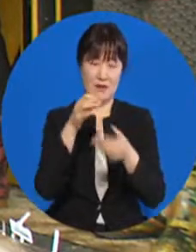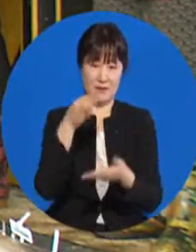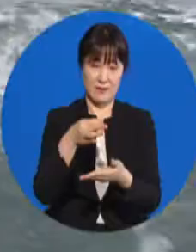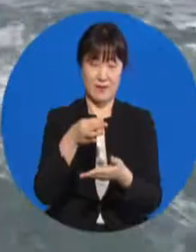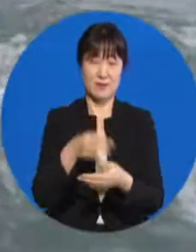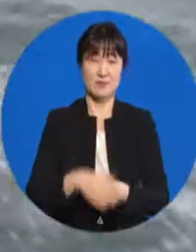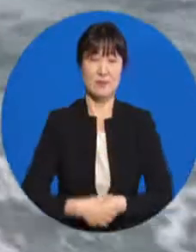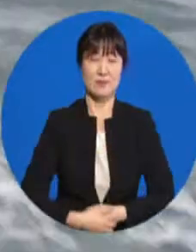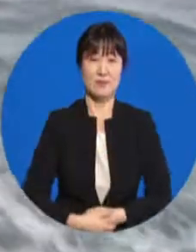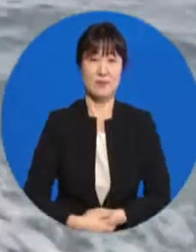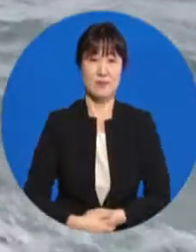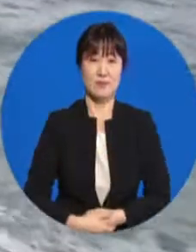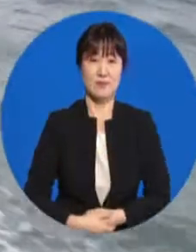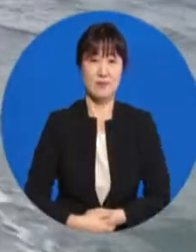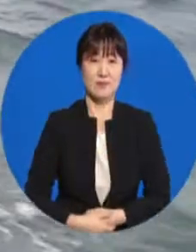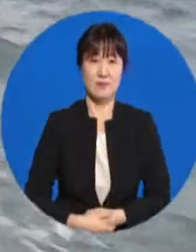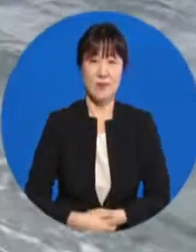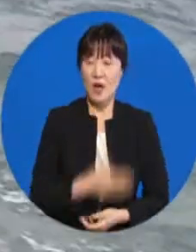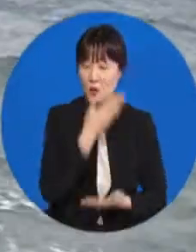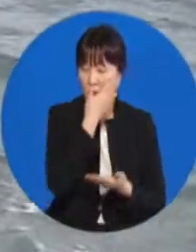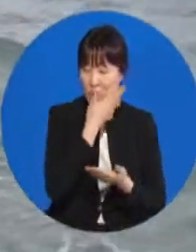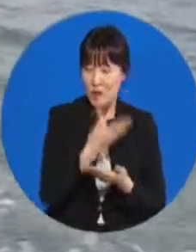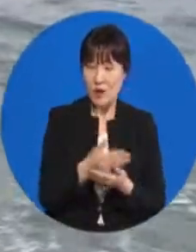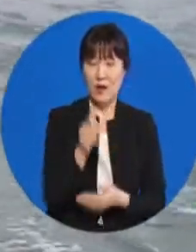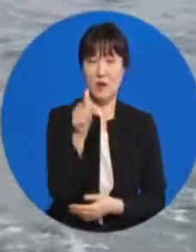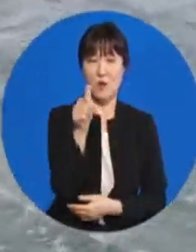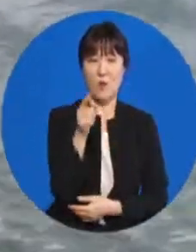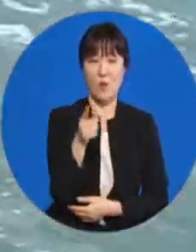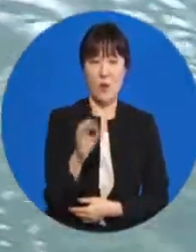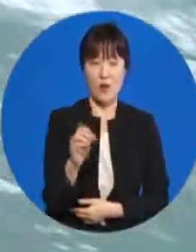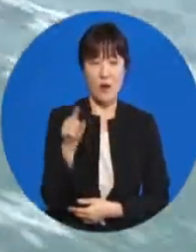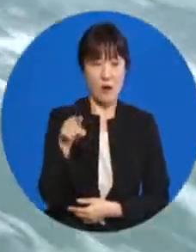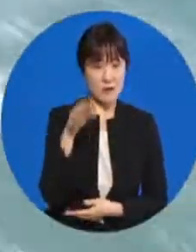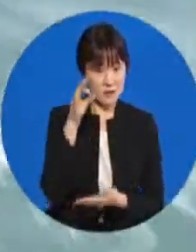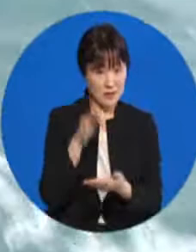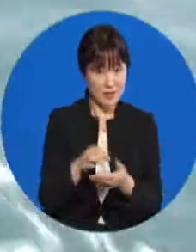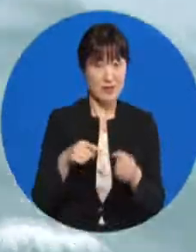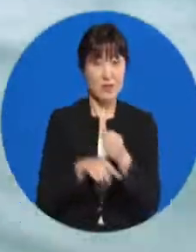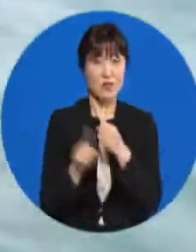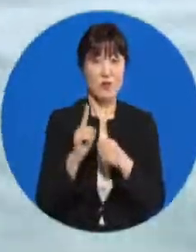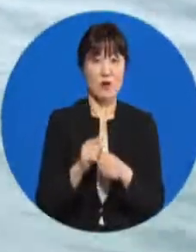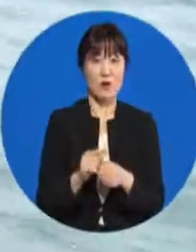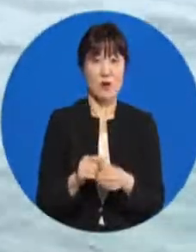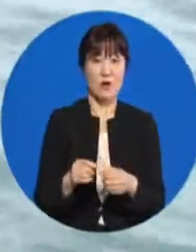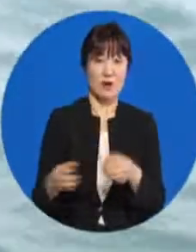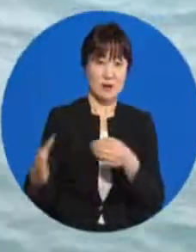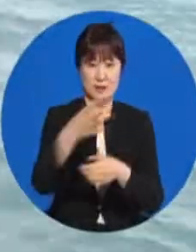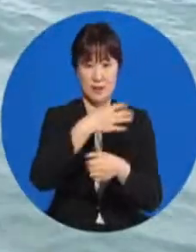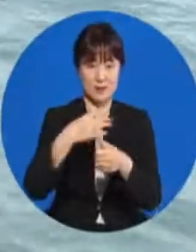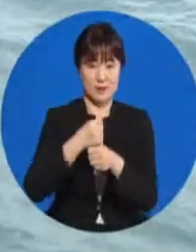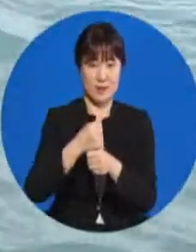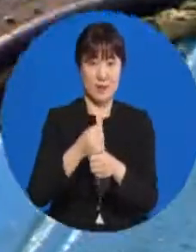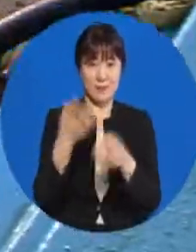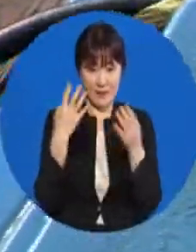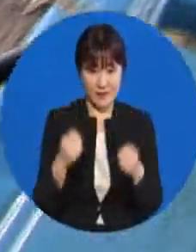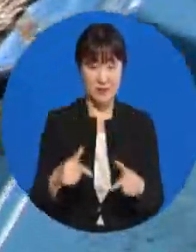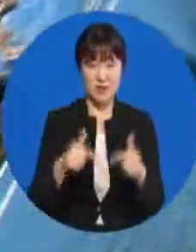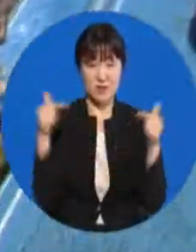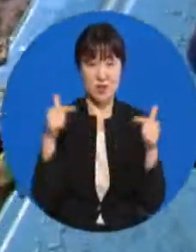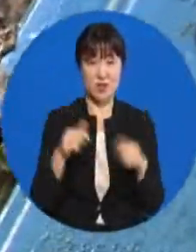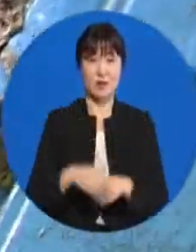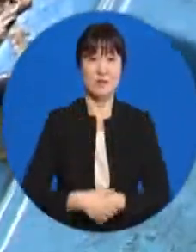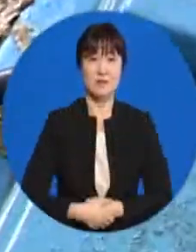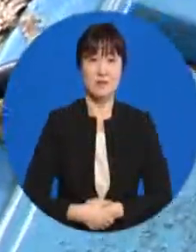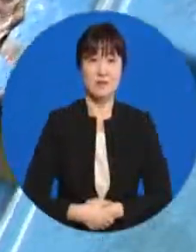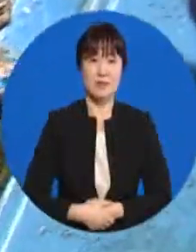떨어졌습니다. 귀한 흑산홍어 값이 싸진 것은 올해 어획량이 크게 늘었고 연근의 산까지 2배